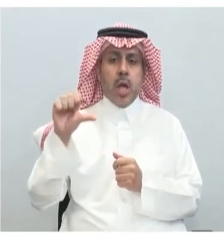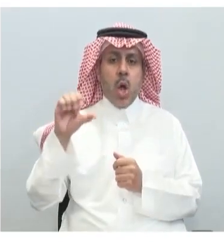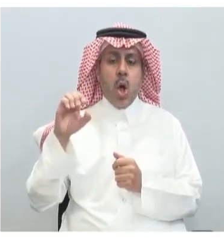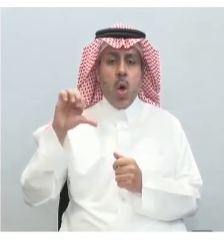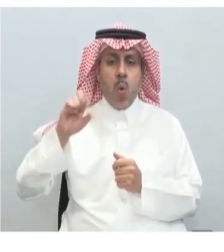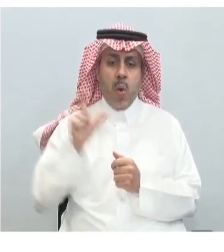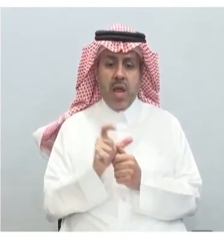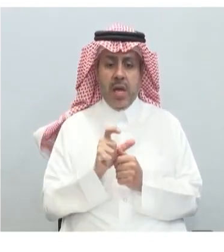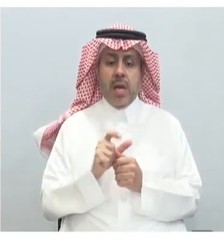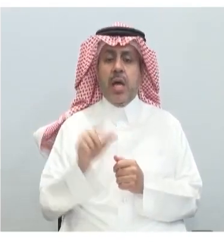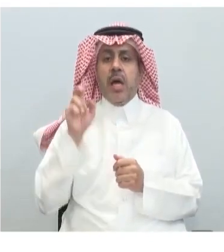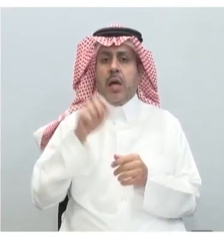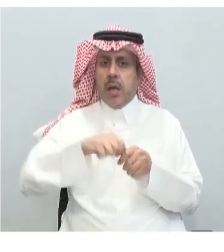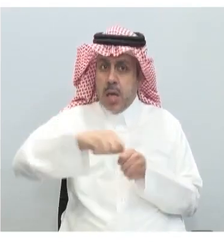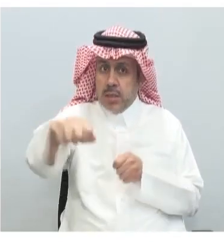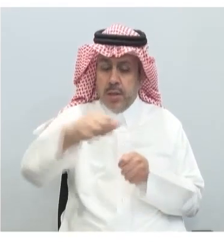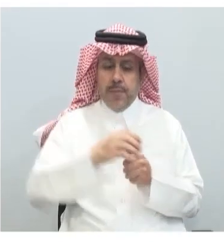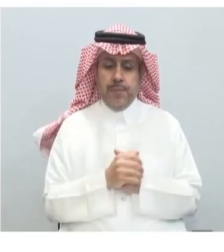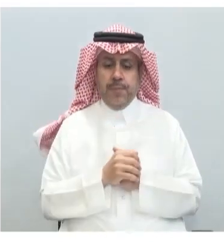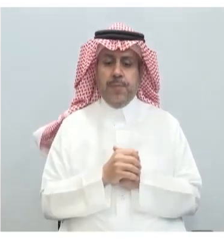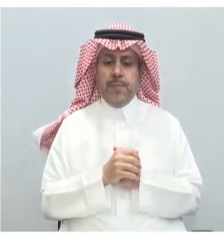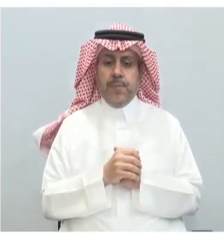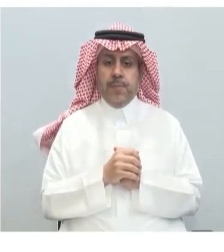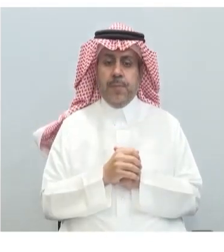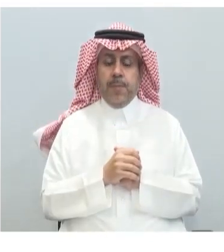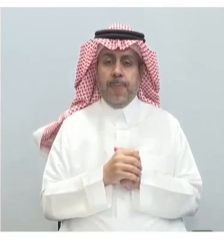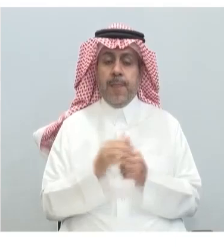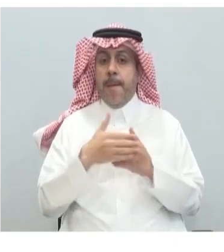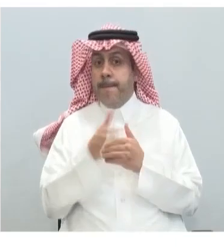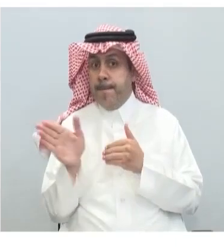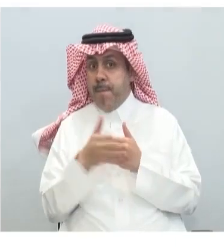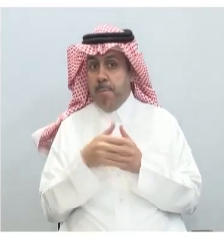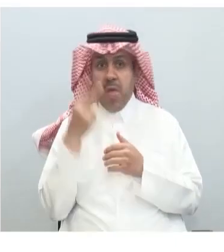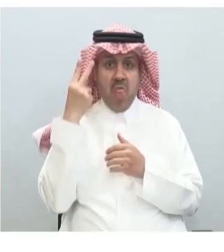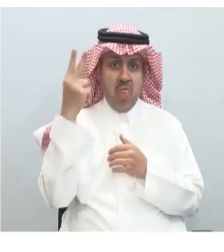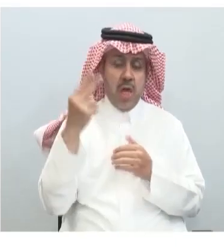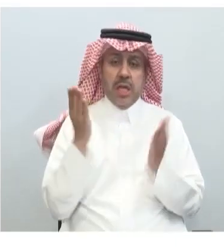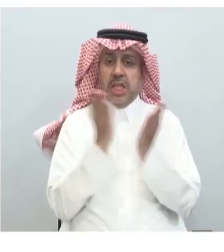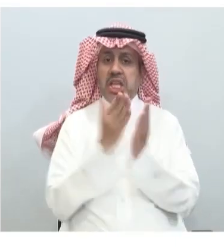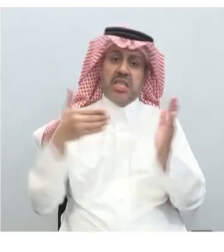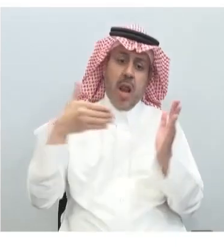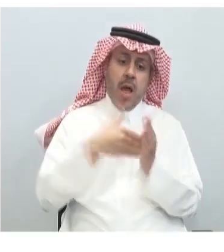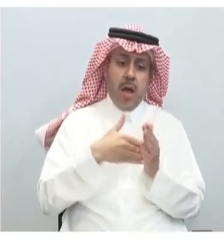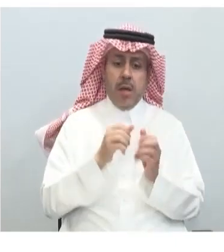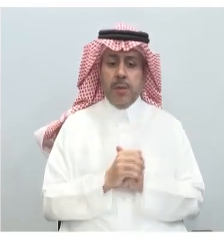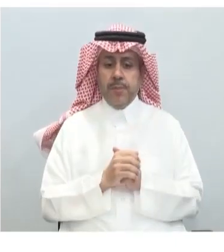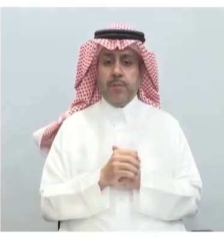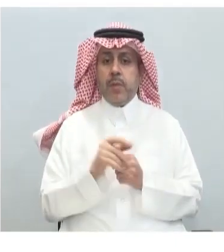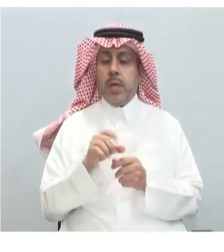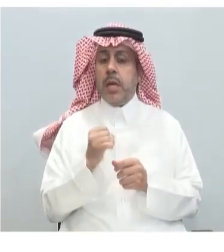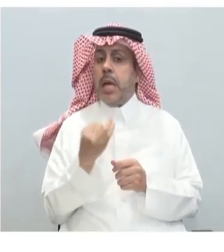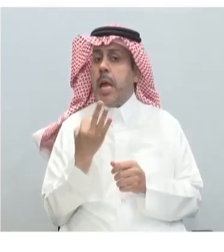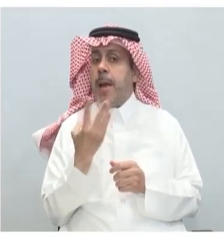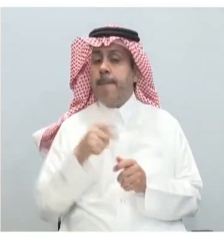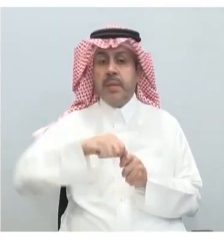استعمال حراره التكوين القياسيه نحن في الباب الثاني في الدرس الاخير من هوهو حساب التغير في